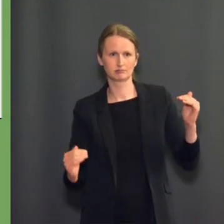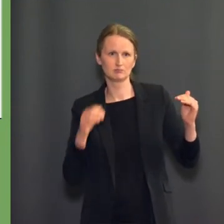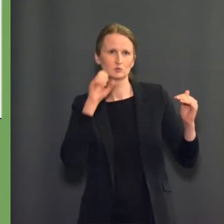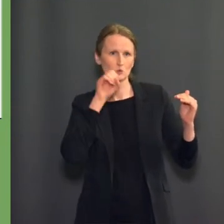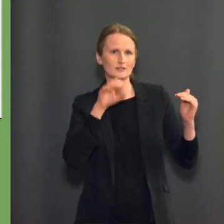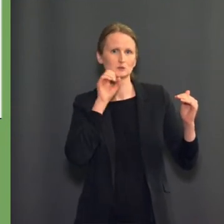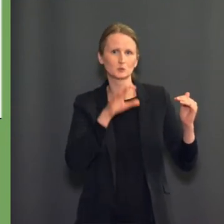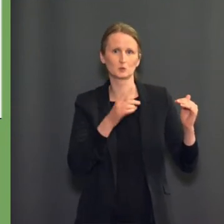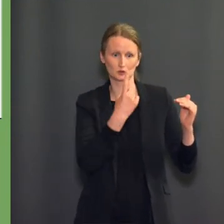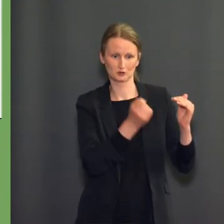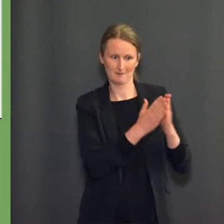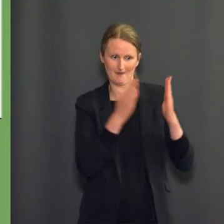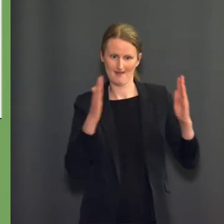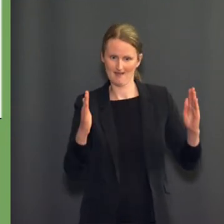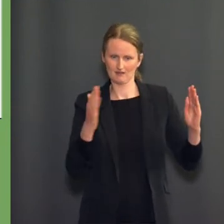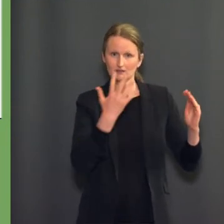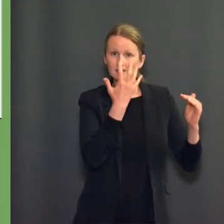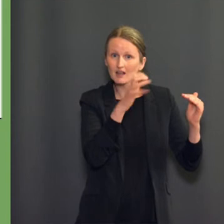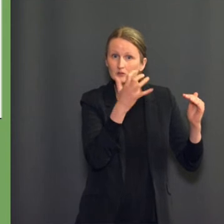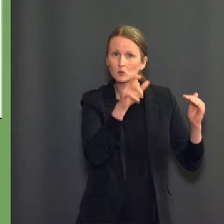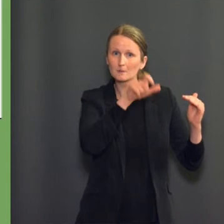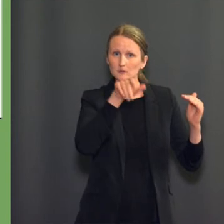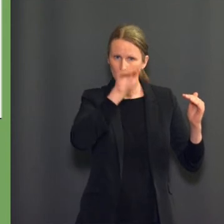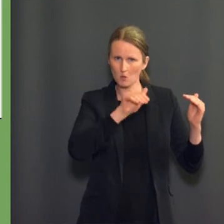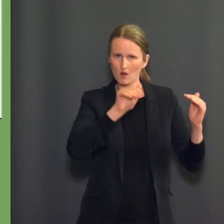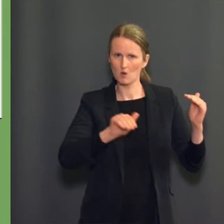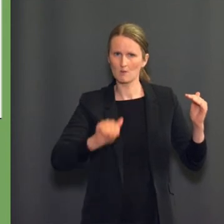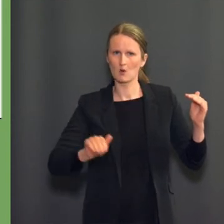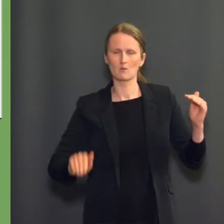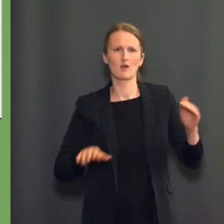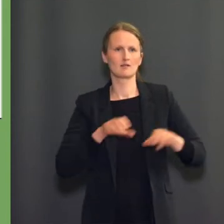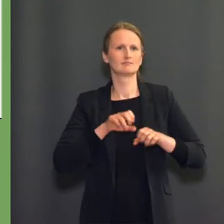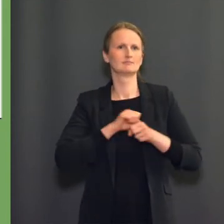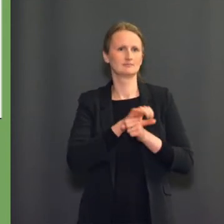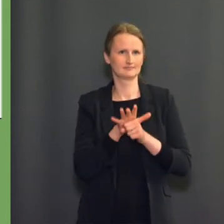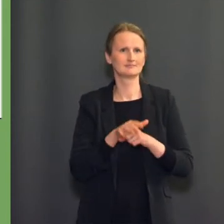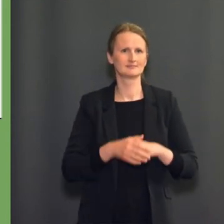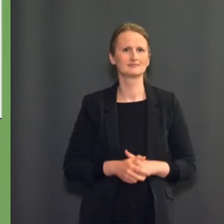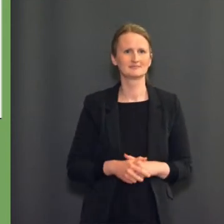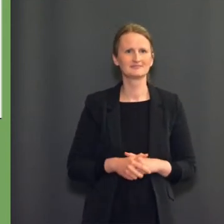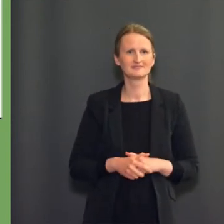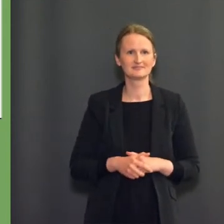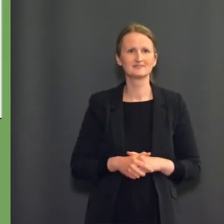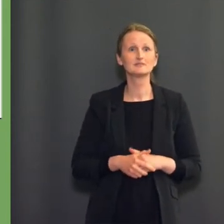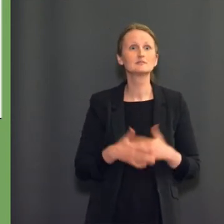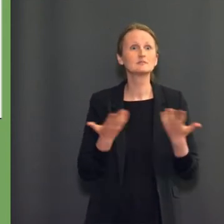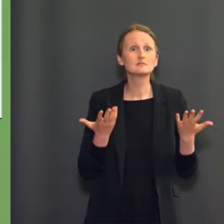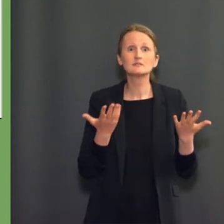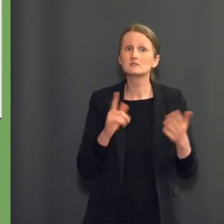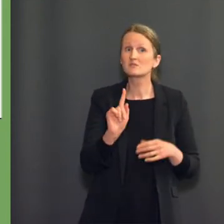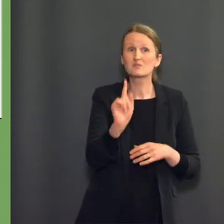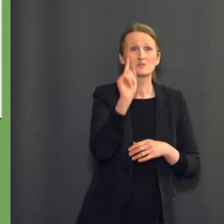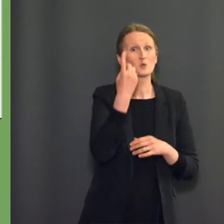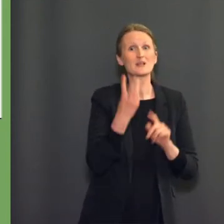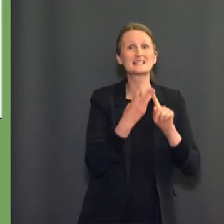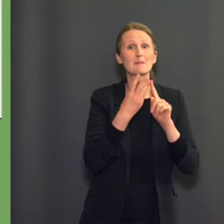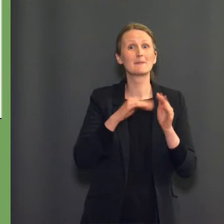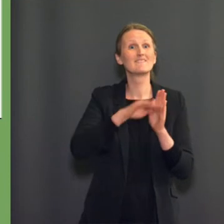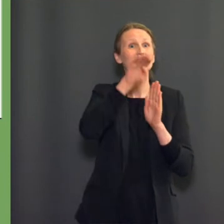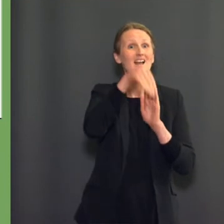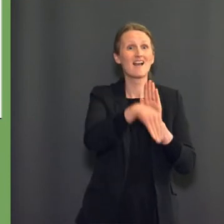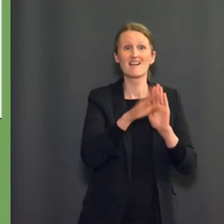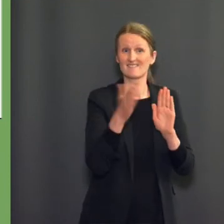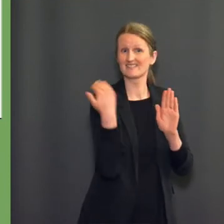Le chiffre journalier le plus élevé de la troisième vague est provisoirement toujours le 22